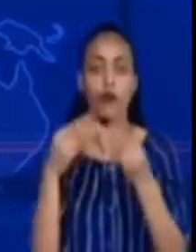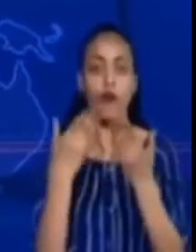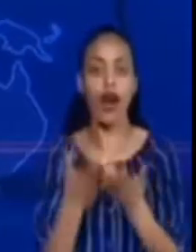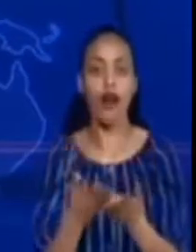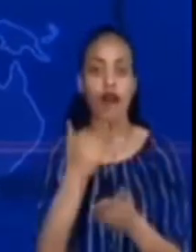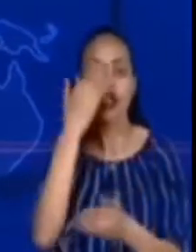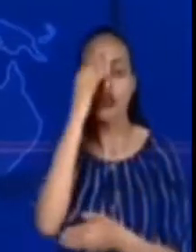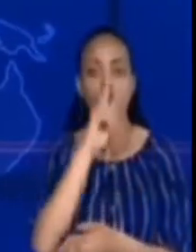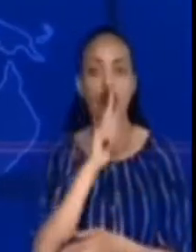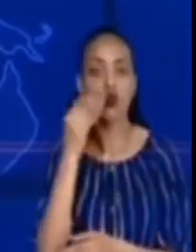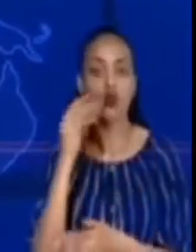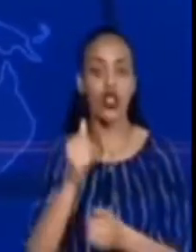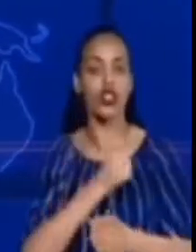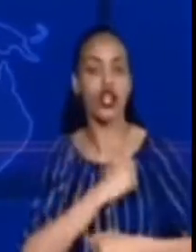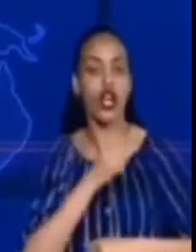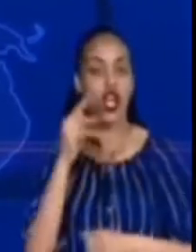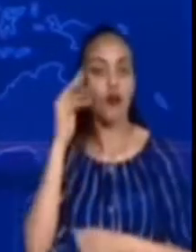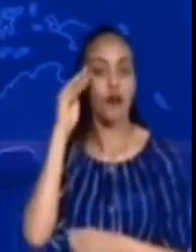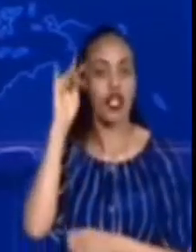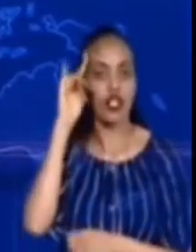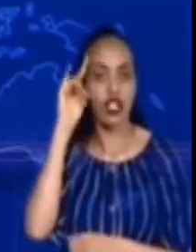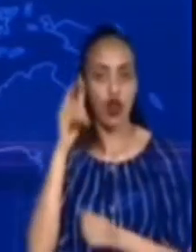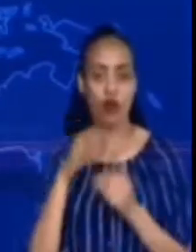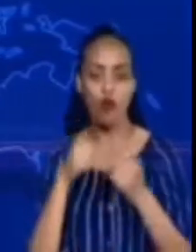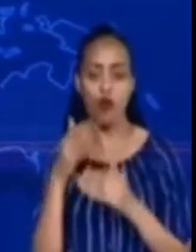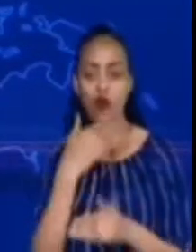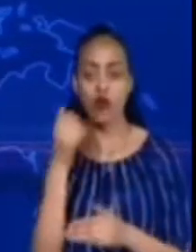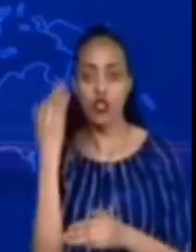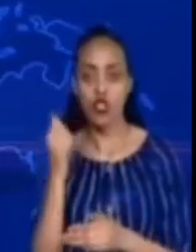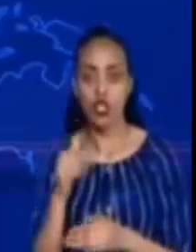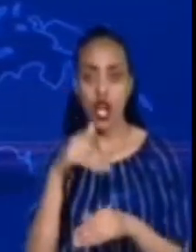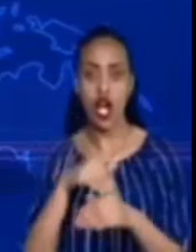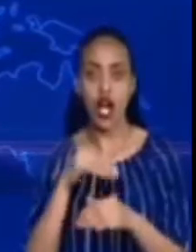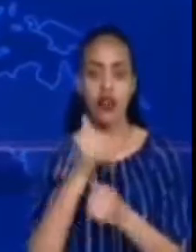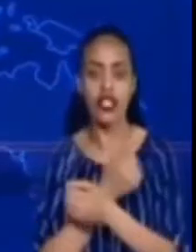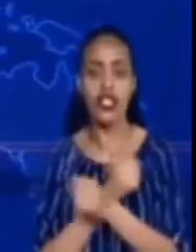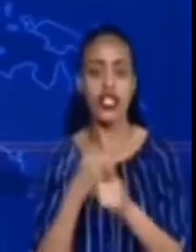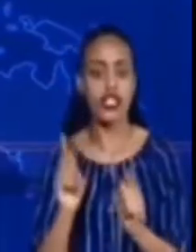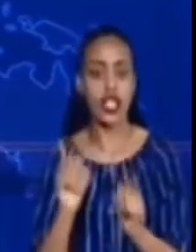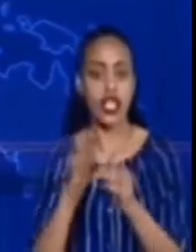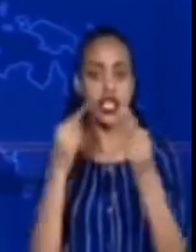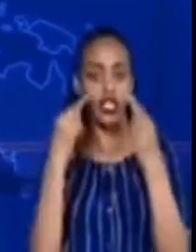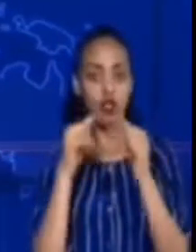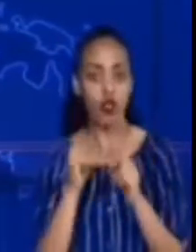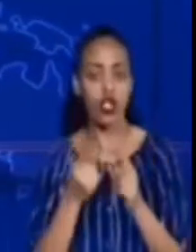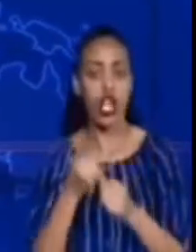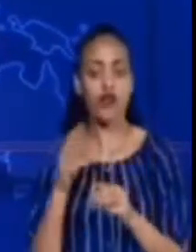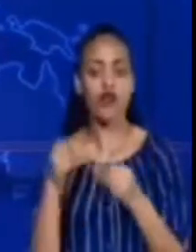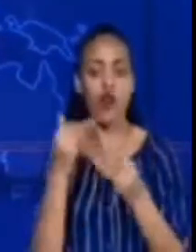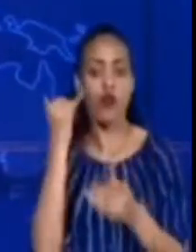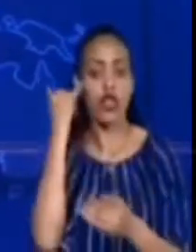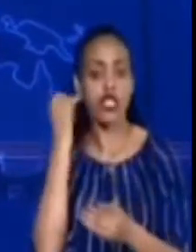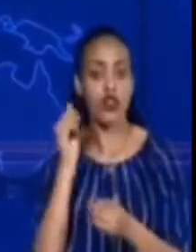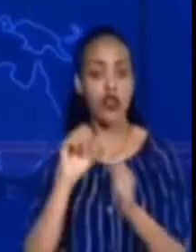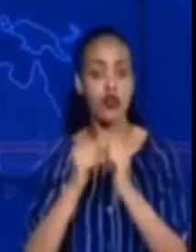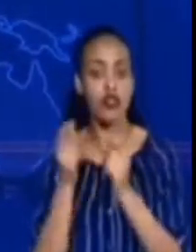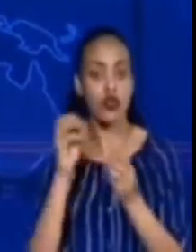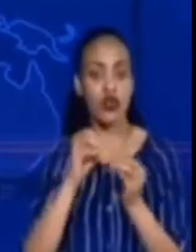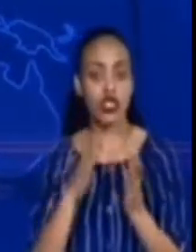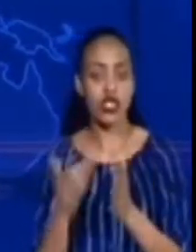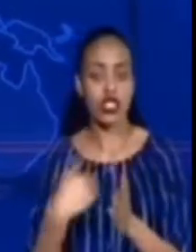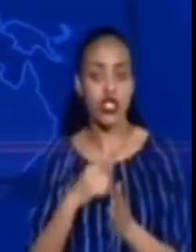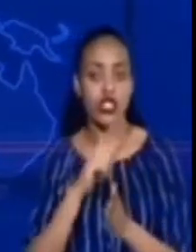በእኛና በክርስቲያኖች መካከል ጦርነት እያነሳ ያለ ቆሻሻ ግማቻም